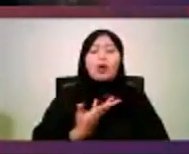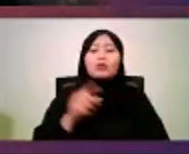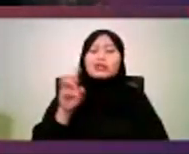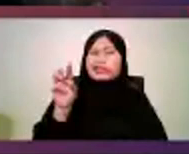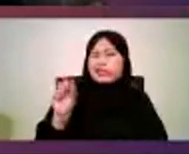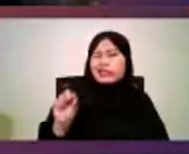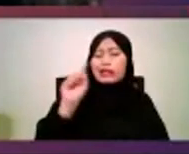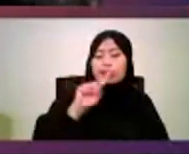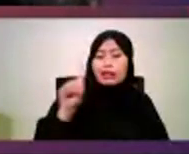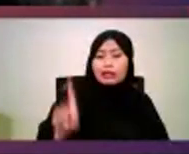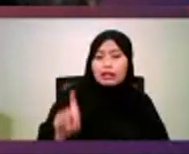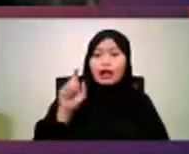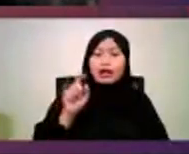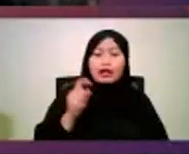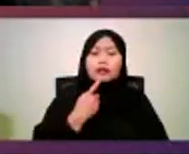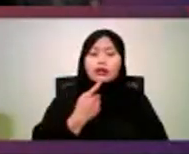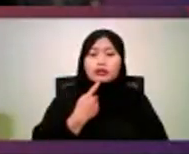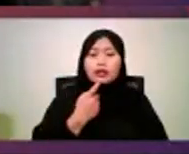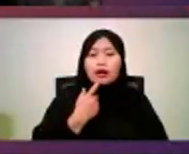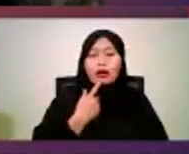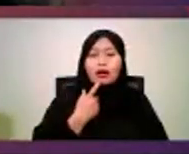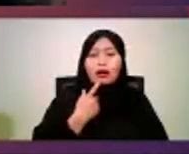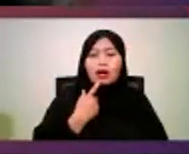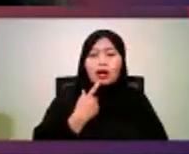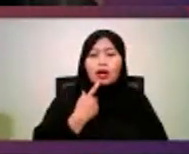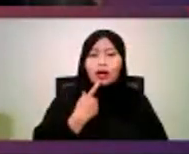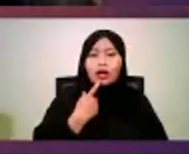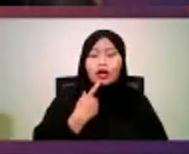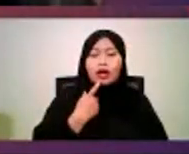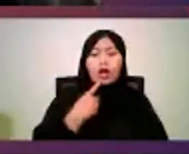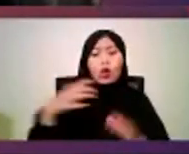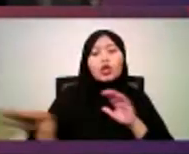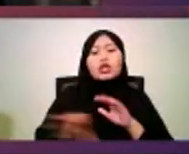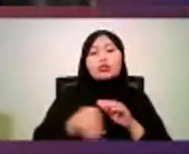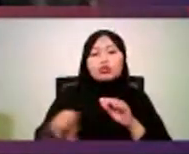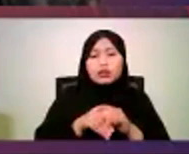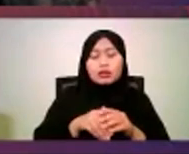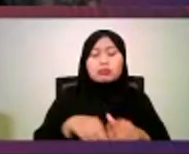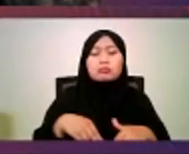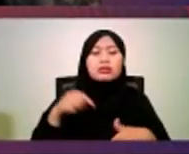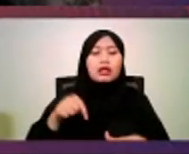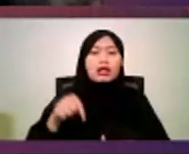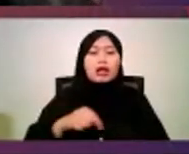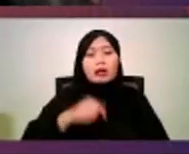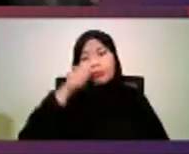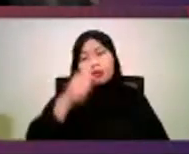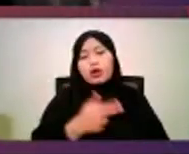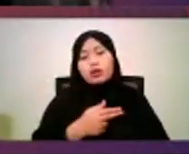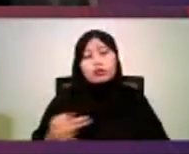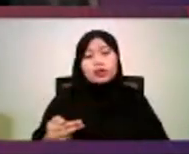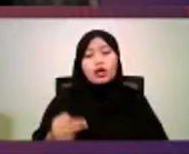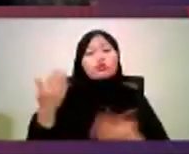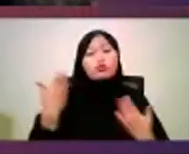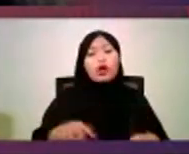Kai dengan book terkait dengan kontribusi terutama jadi disini bagi Indonesia seperti yang sudah disebutkan tadi sudah